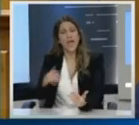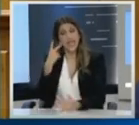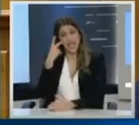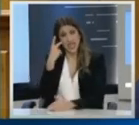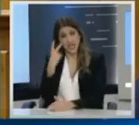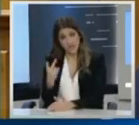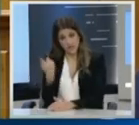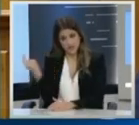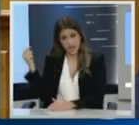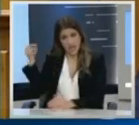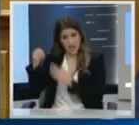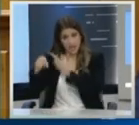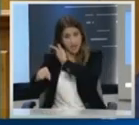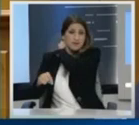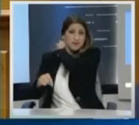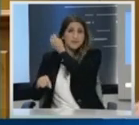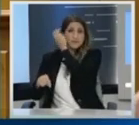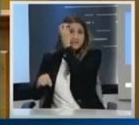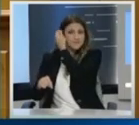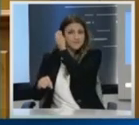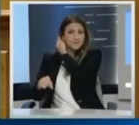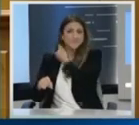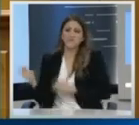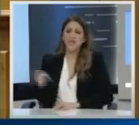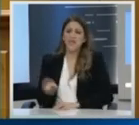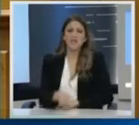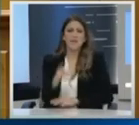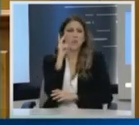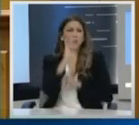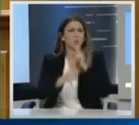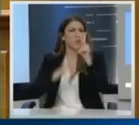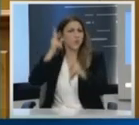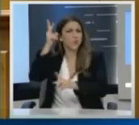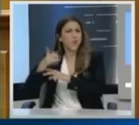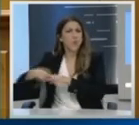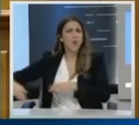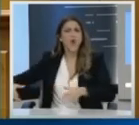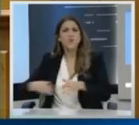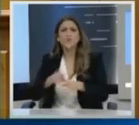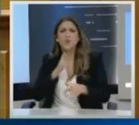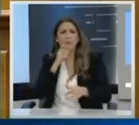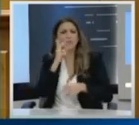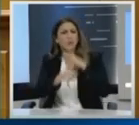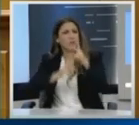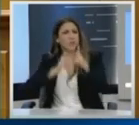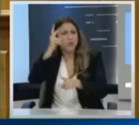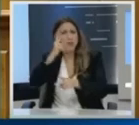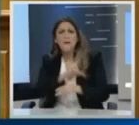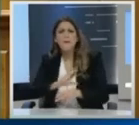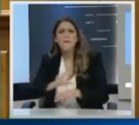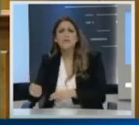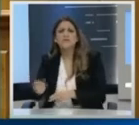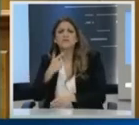όπου τον είδαμε να έρχεται εδώ και να κατηγορεί τους πολιτικούς του αντιπάλους